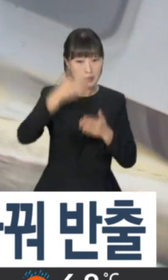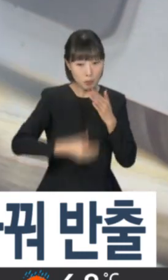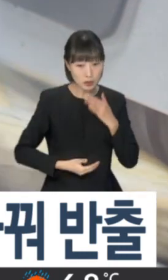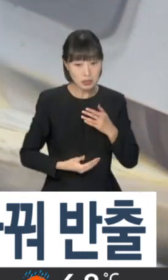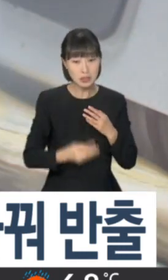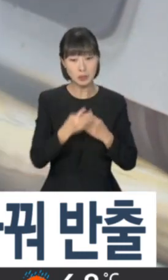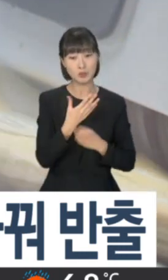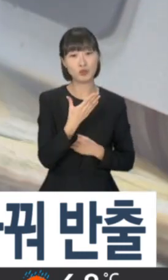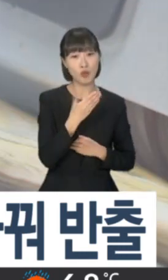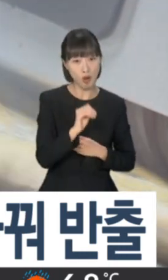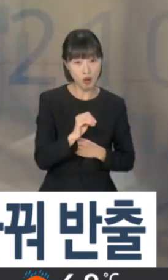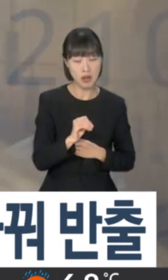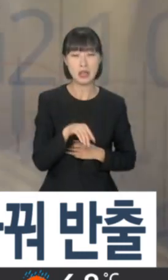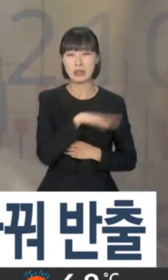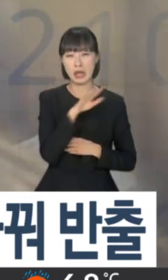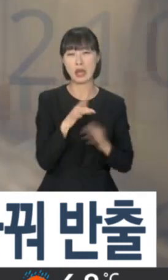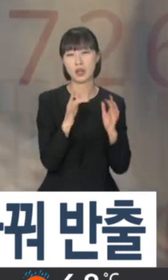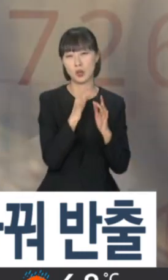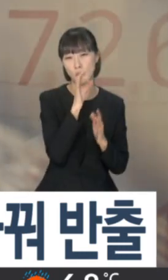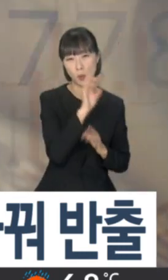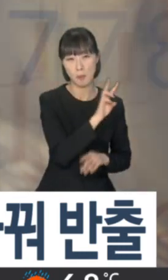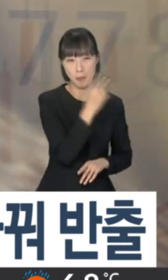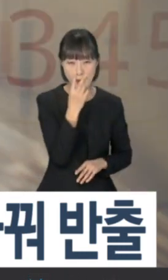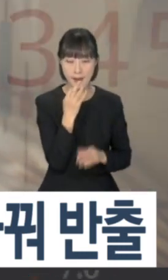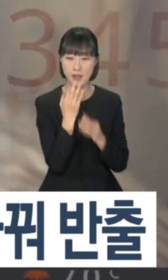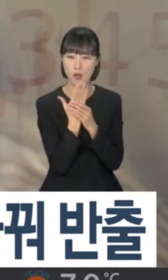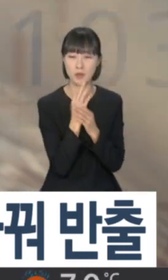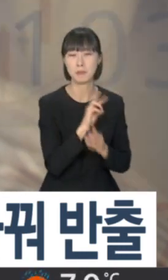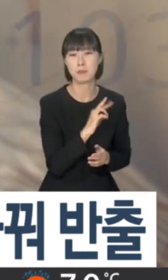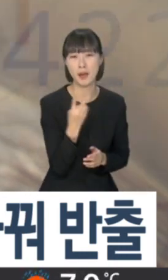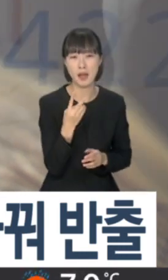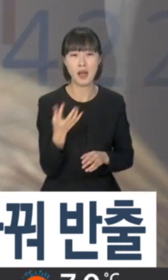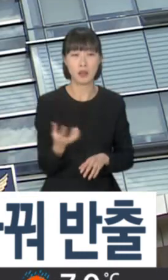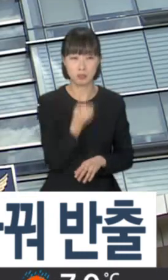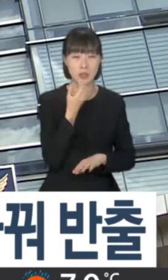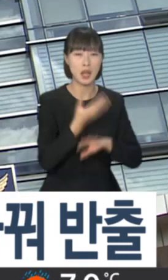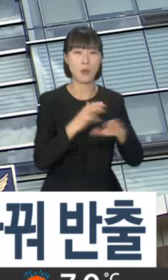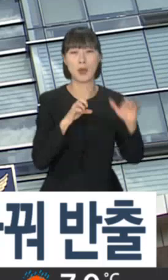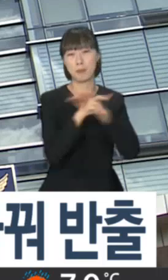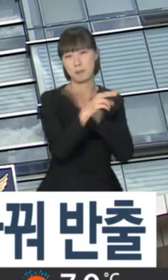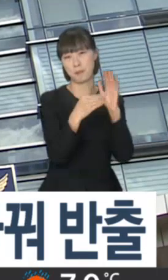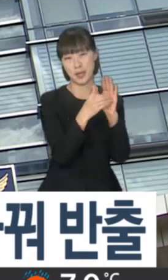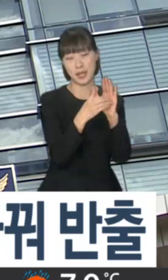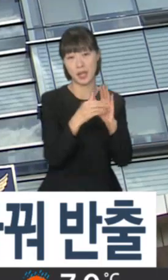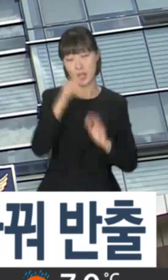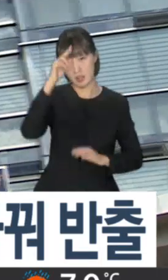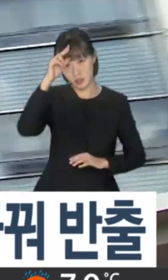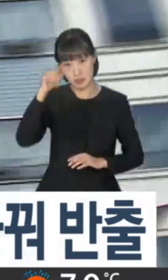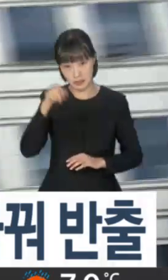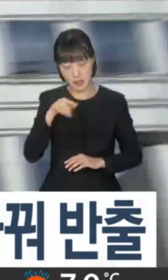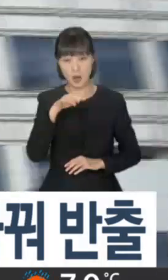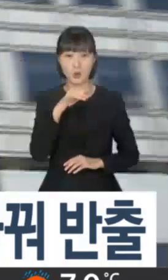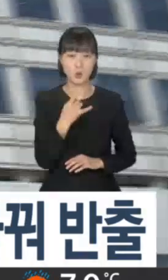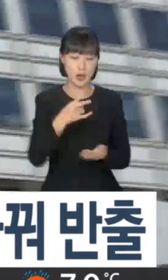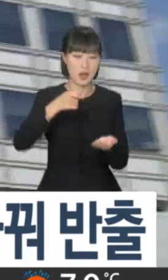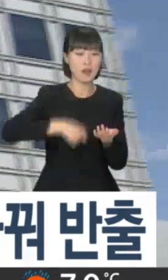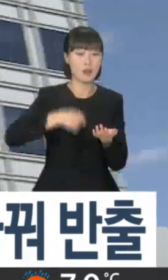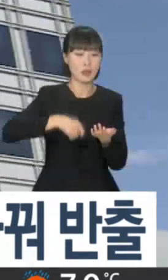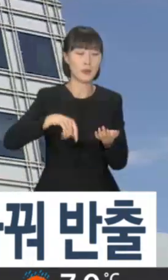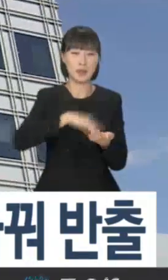가상화폐나 현금으로 바꿔 해외로 가져간 것으로 추정되고 있습니다 경찰은 곧바로 최팀장의 여권을